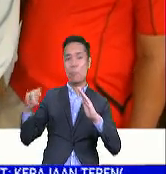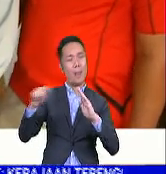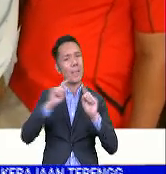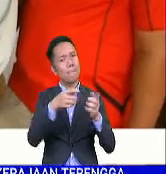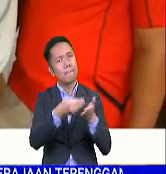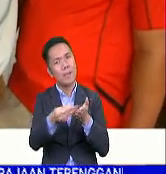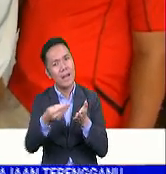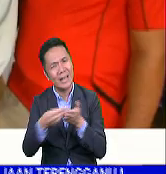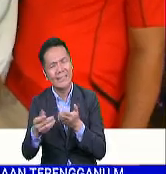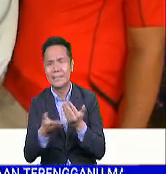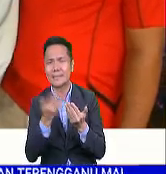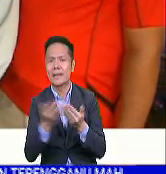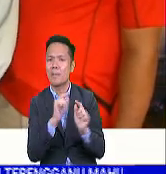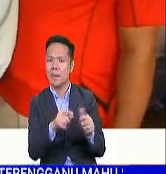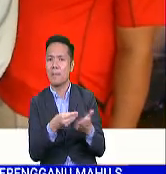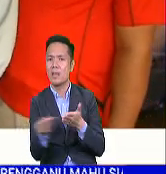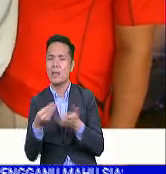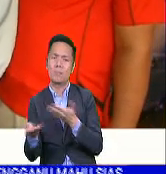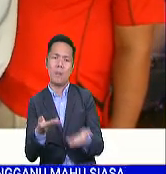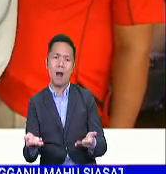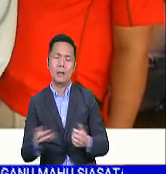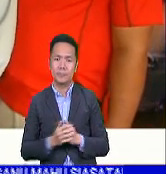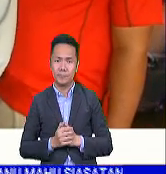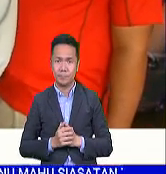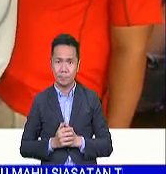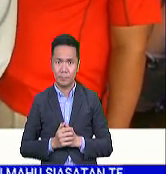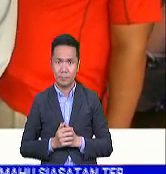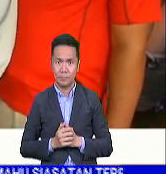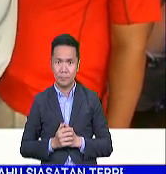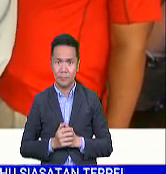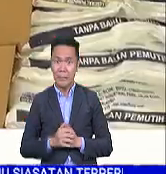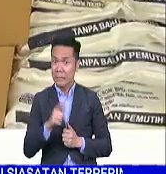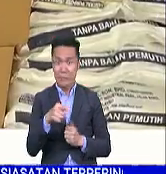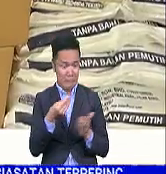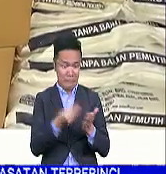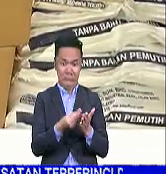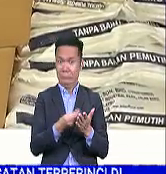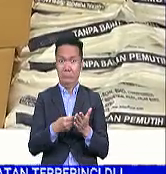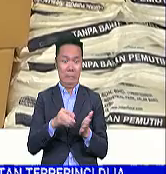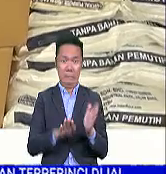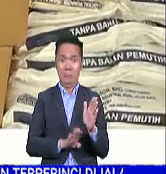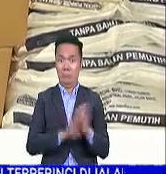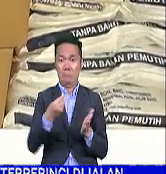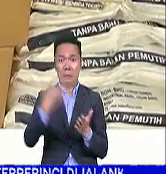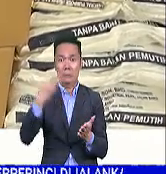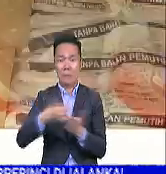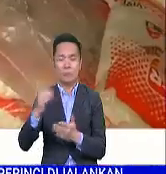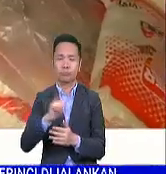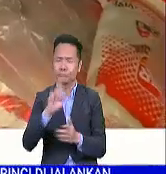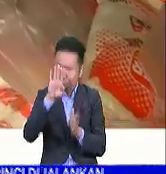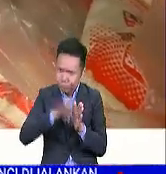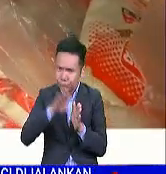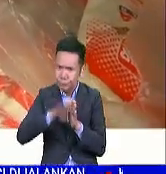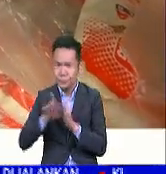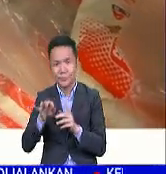pun ada senang sikitlah. Supaya barang ini tidak naik. Sementara itu, bagi Ketua Kaum